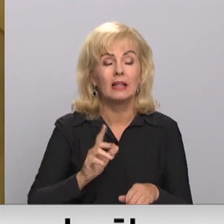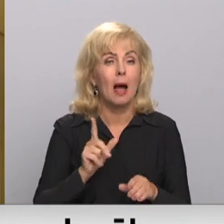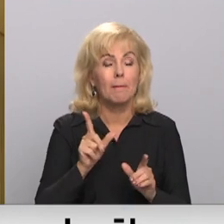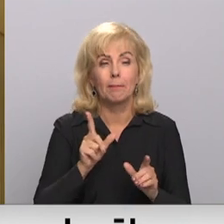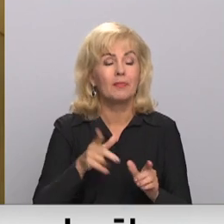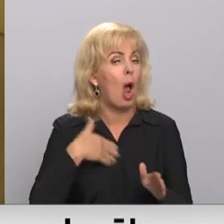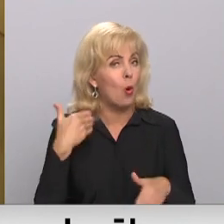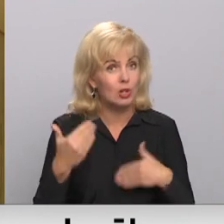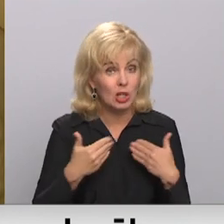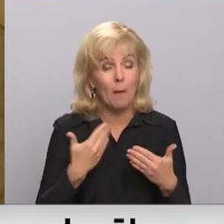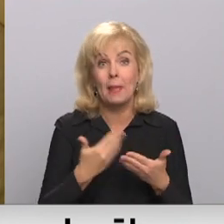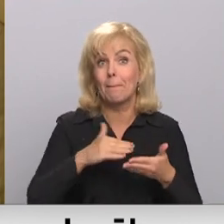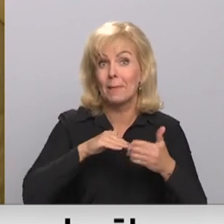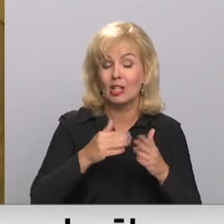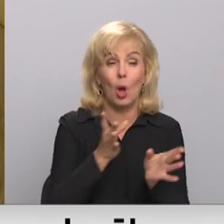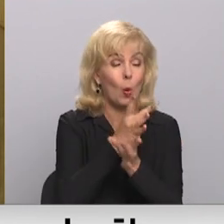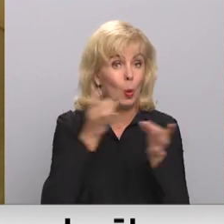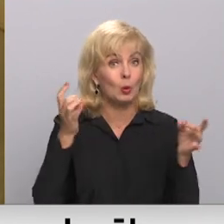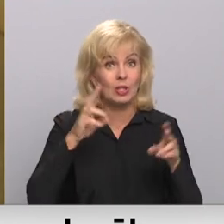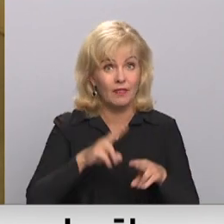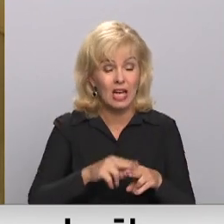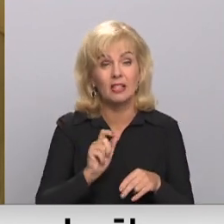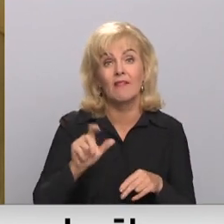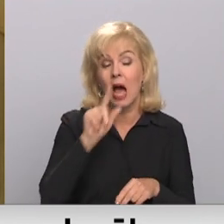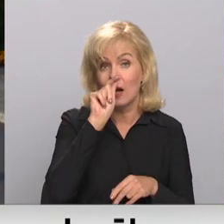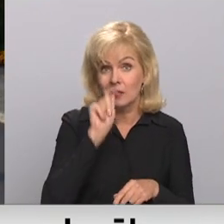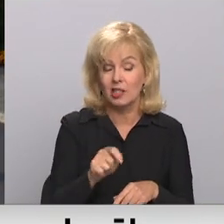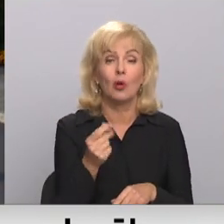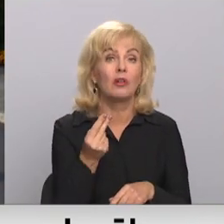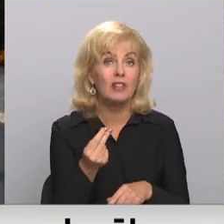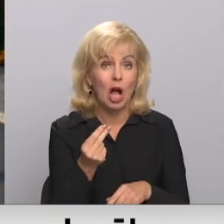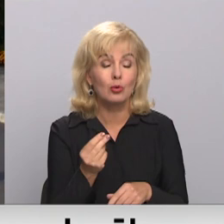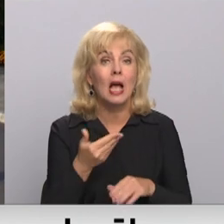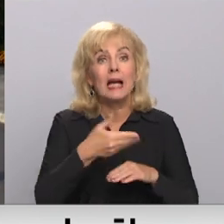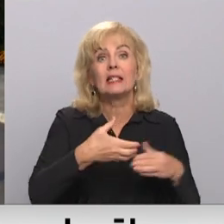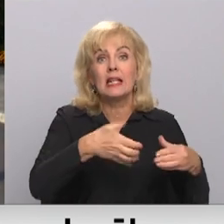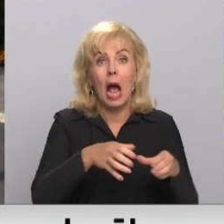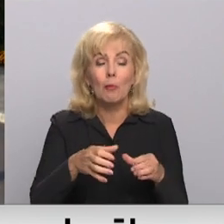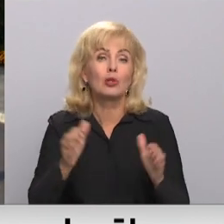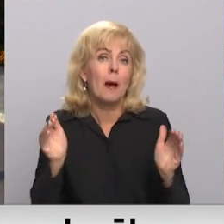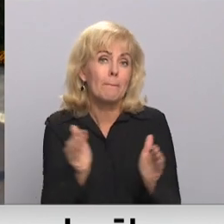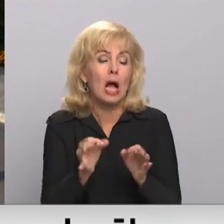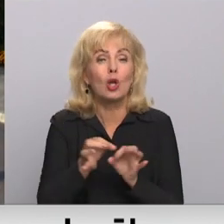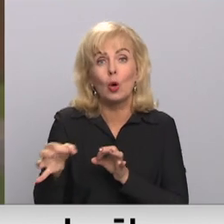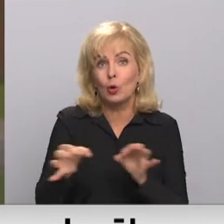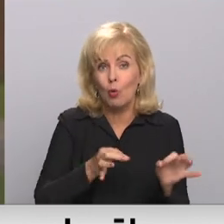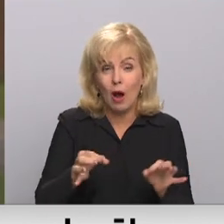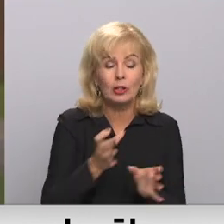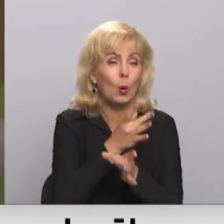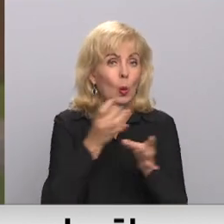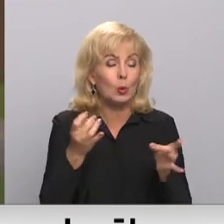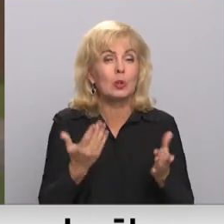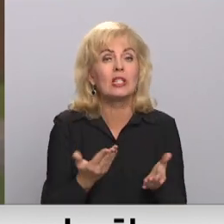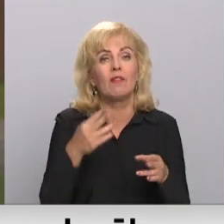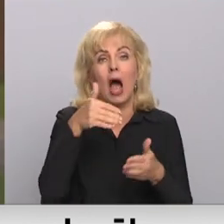neceļam. Ja pilsētās kultūrvietas salīdzinoši vairāk zaudē finanses, tad ciematos un mazākos novados kultūras dzīves apstāšanās